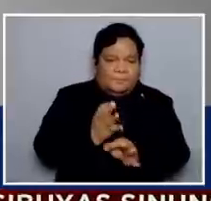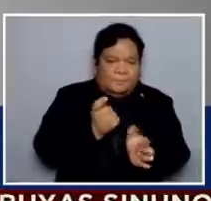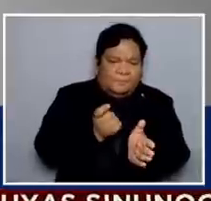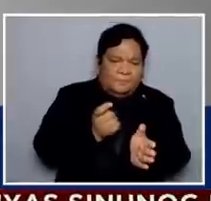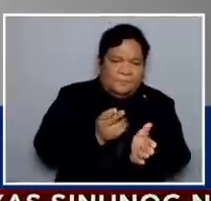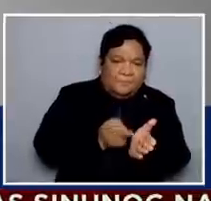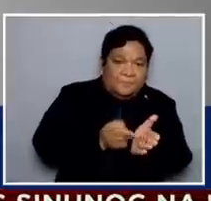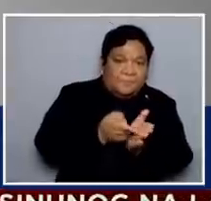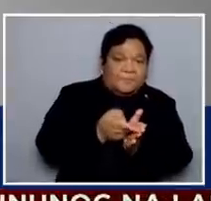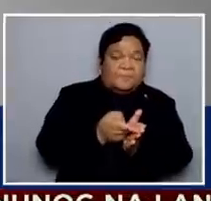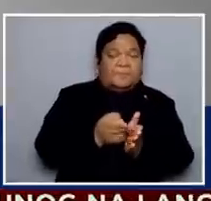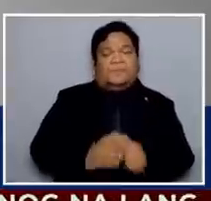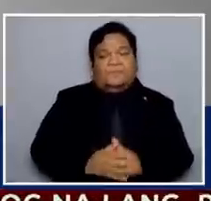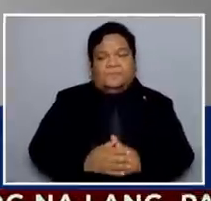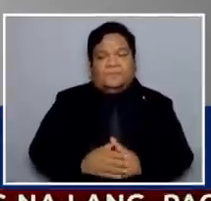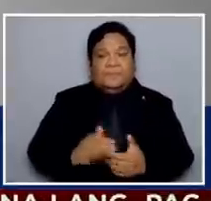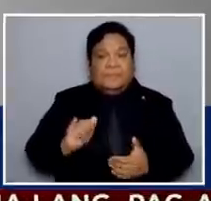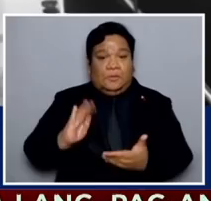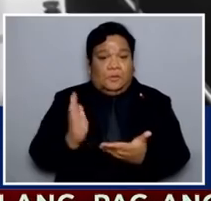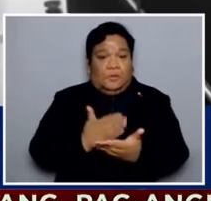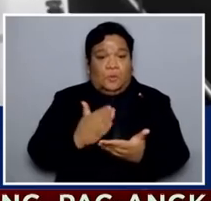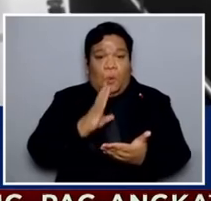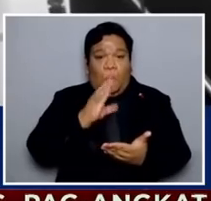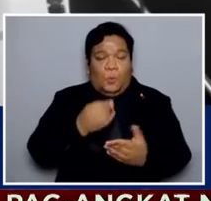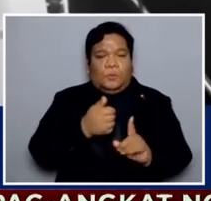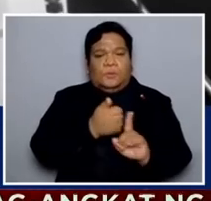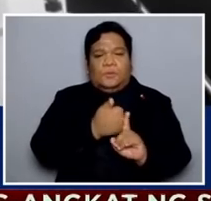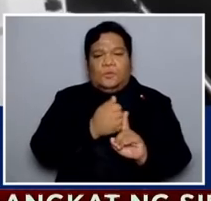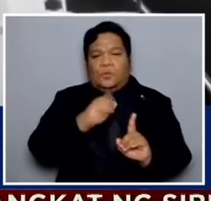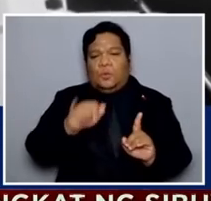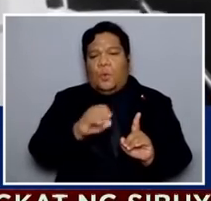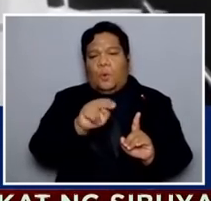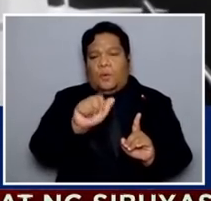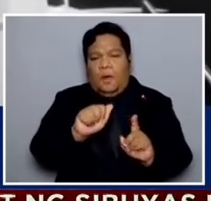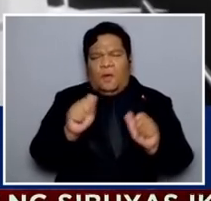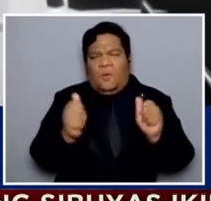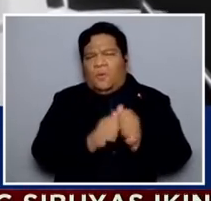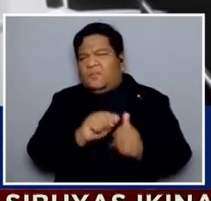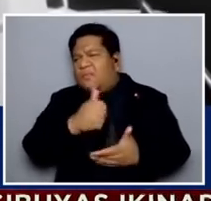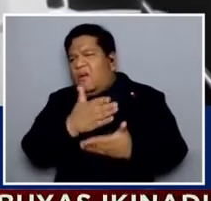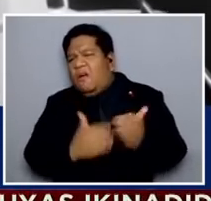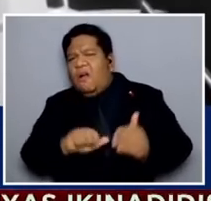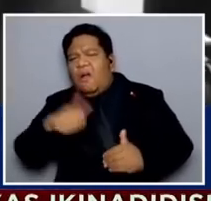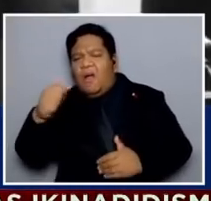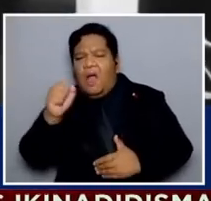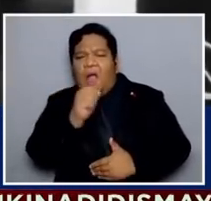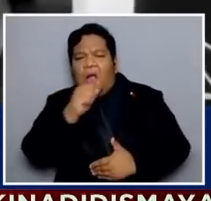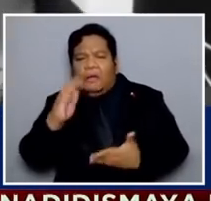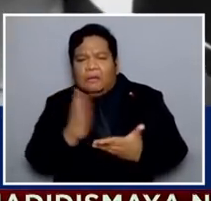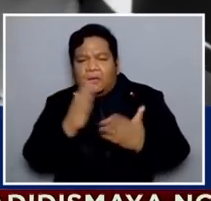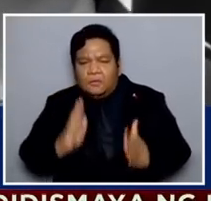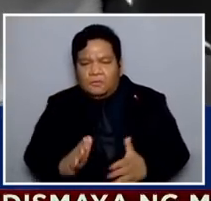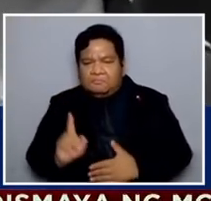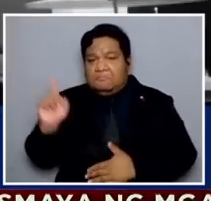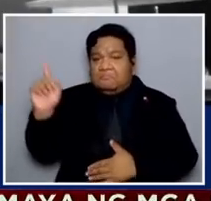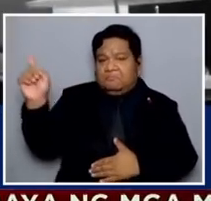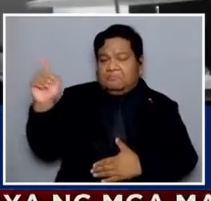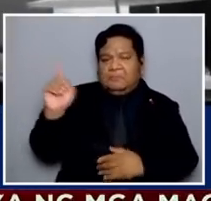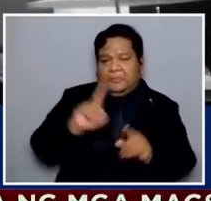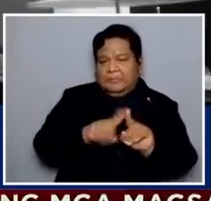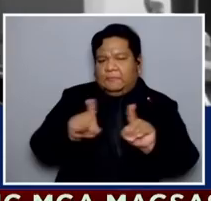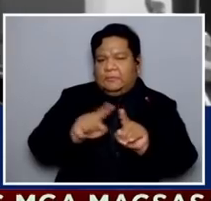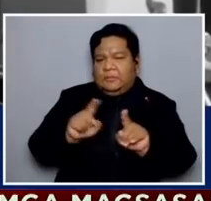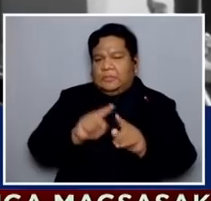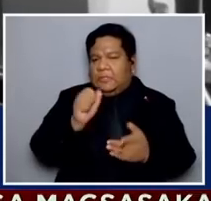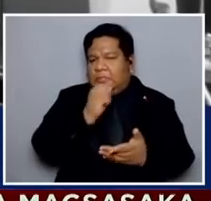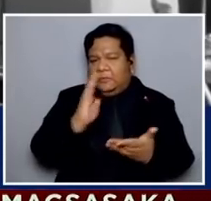Ng OPM artist si Jonah ang music video, kasama ang ilang pang bituin gaya ni Alexa Ilacat, KD Estrada, Angela